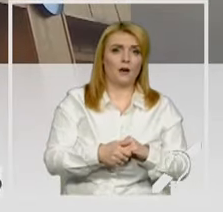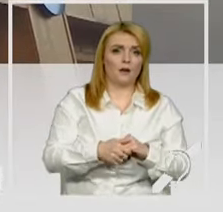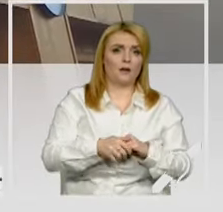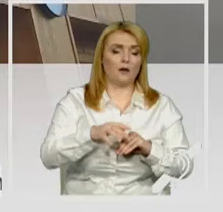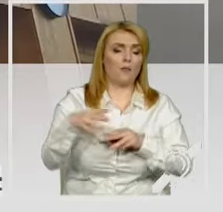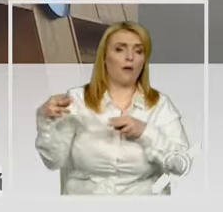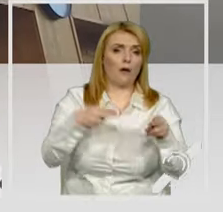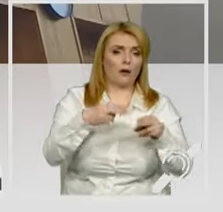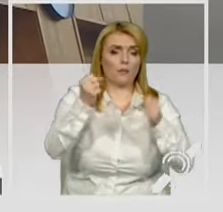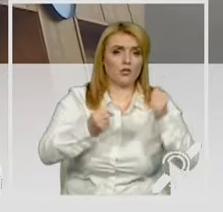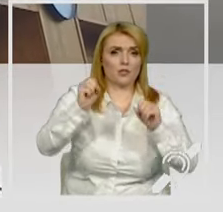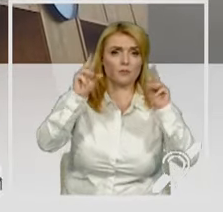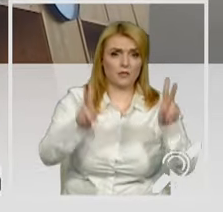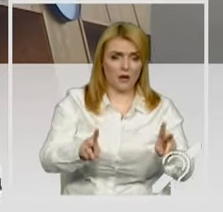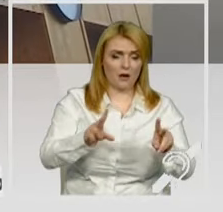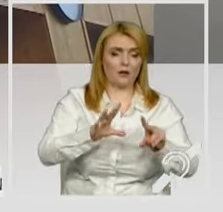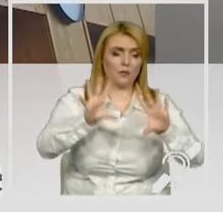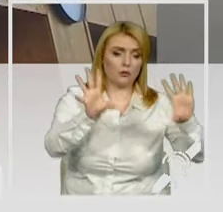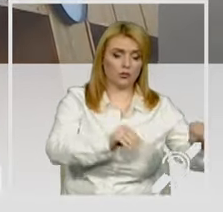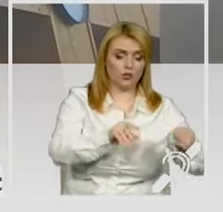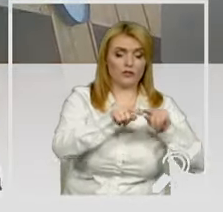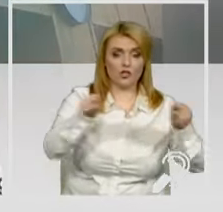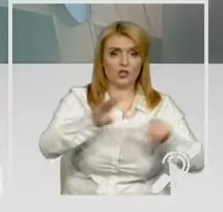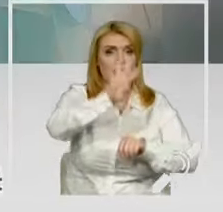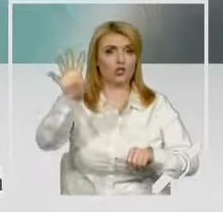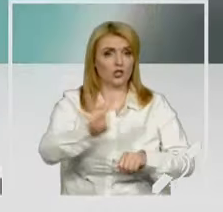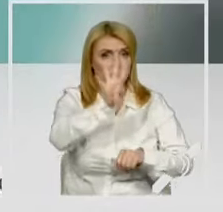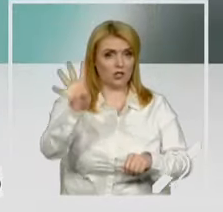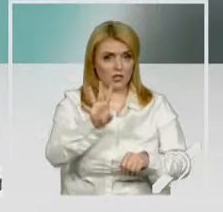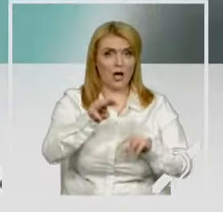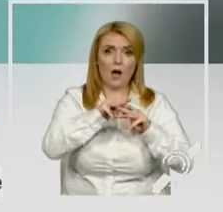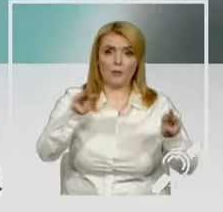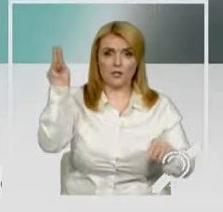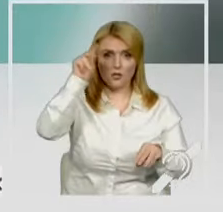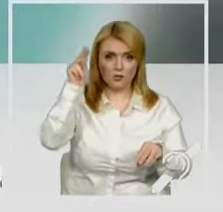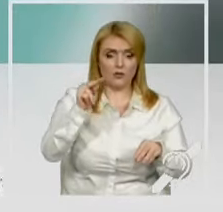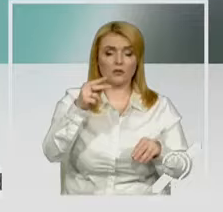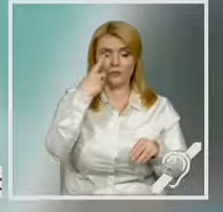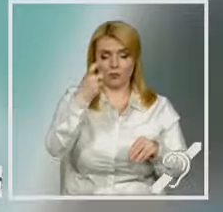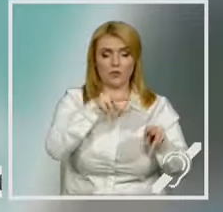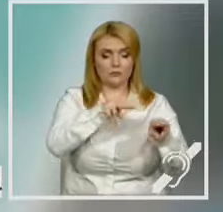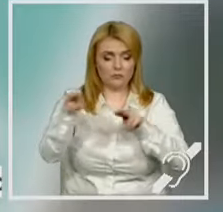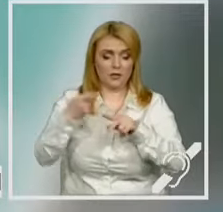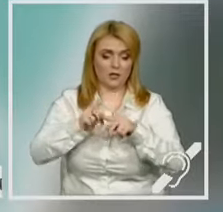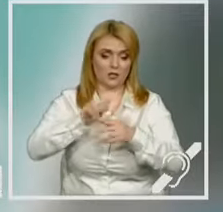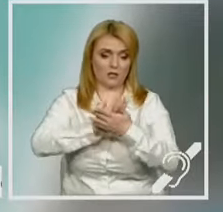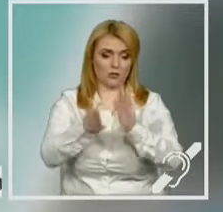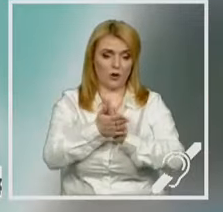patru ore sărbatori investighează circumstanțele iar Ministerul Educației a declarat că monitorizează